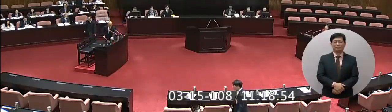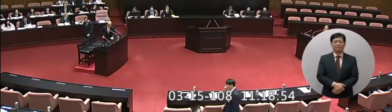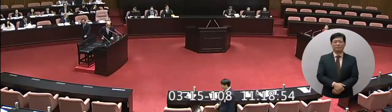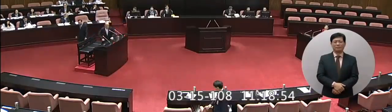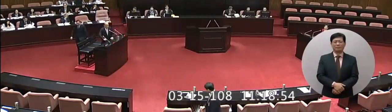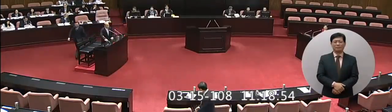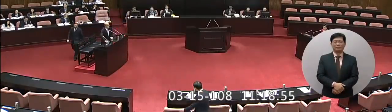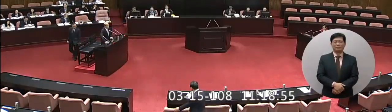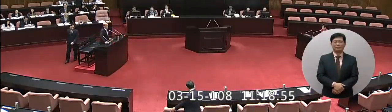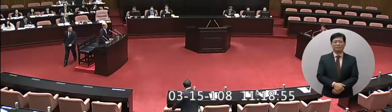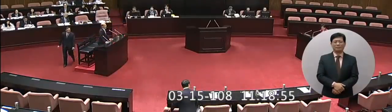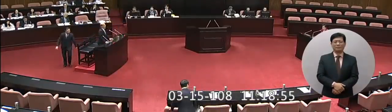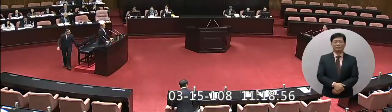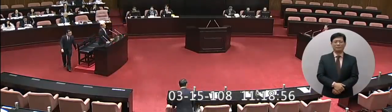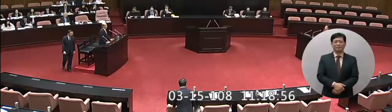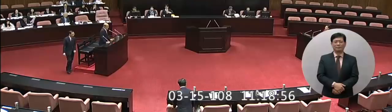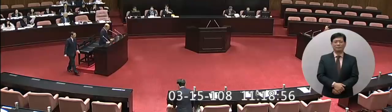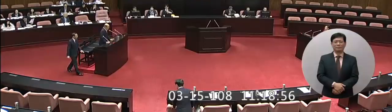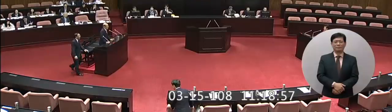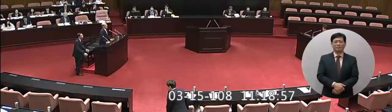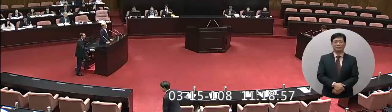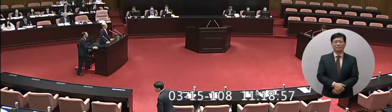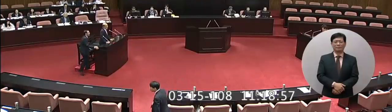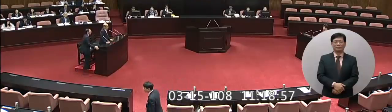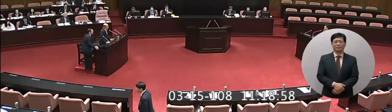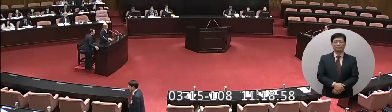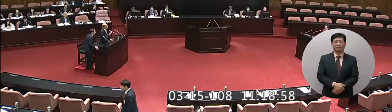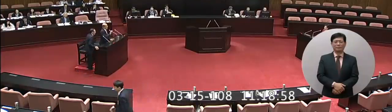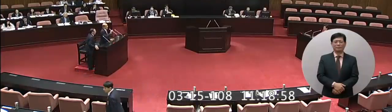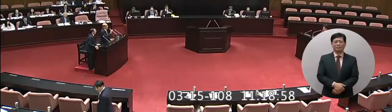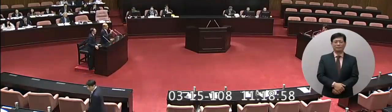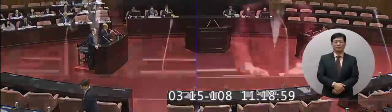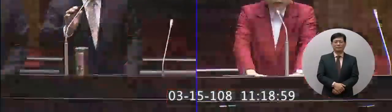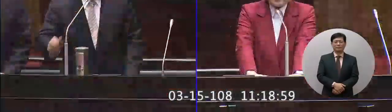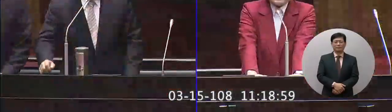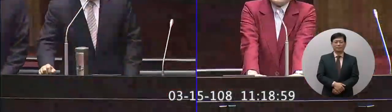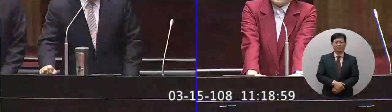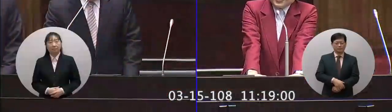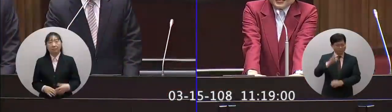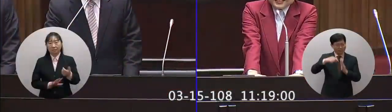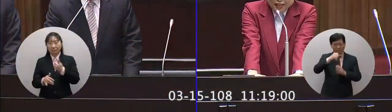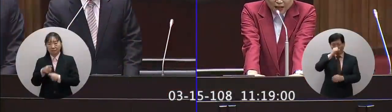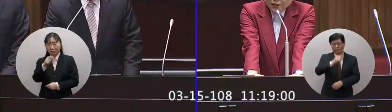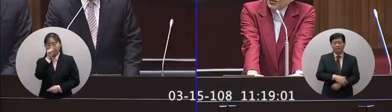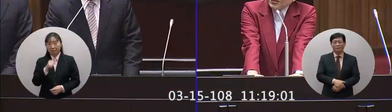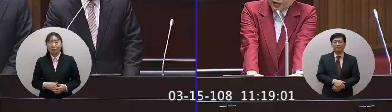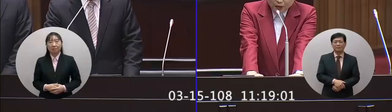員,